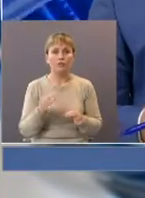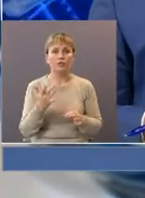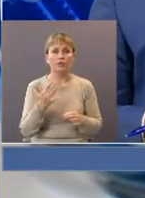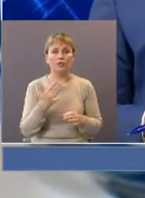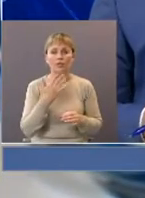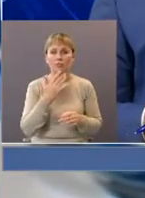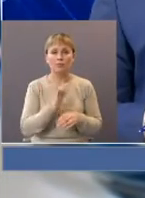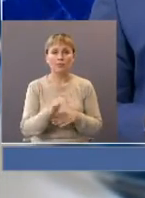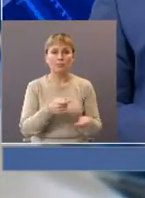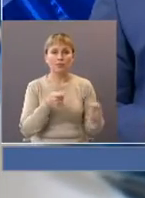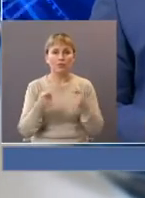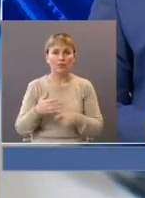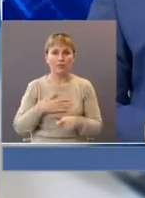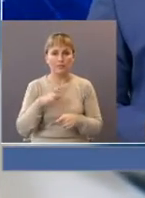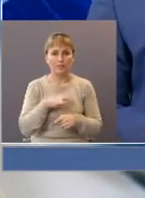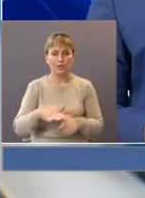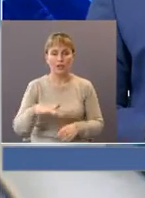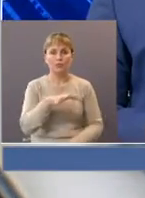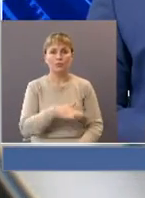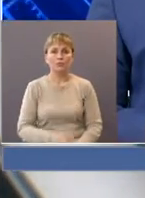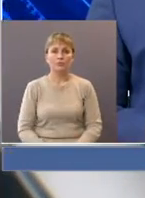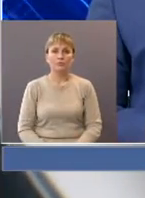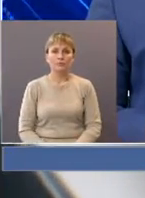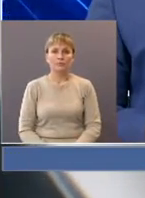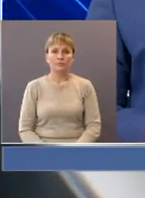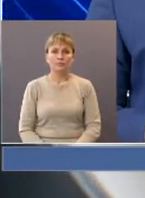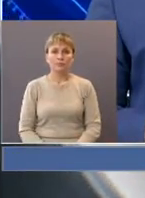импортного алкоголя завозят к нам в страну?